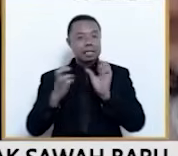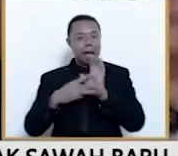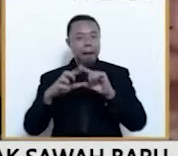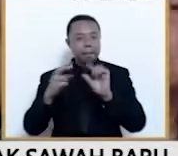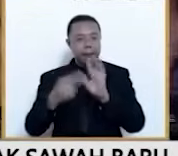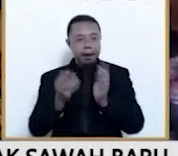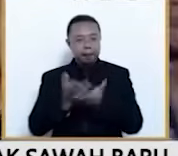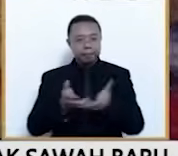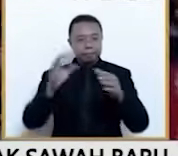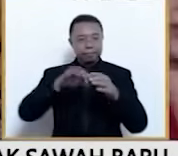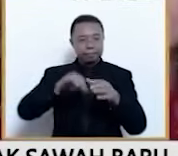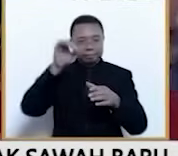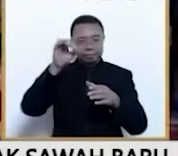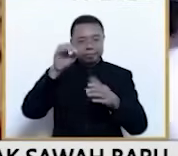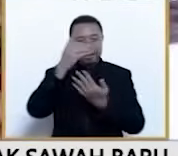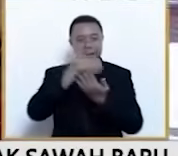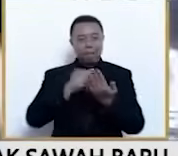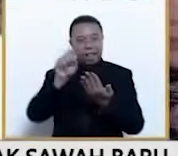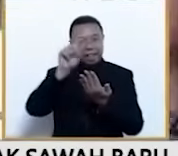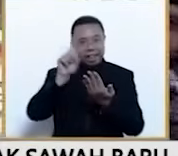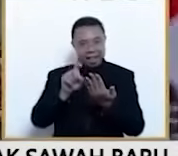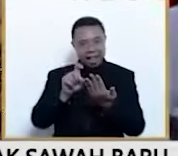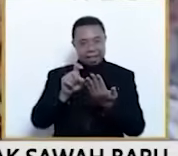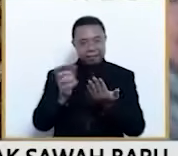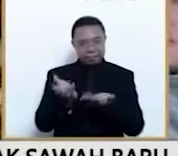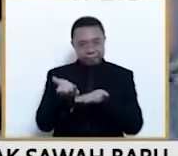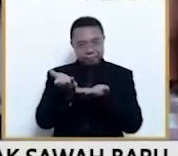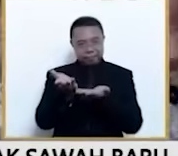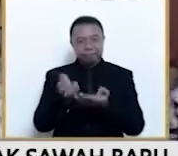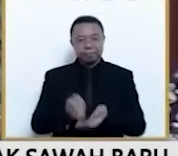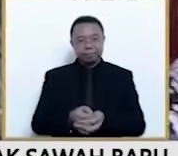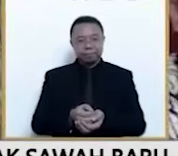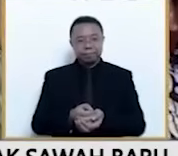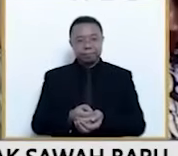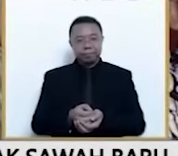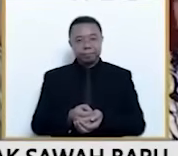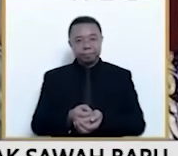mengambil undian daftar pertanyaan di Fishbowl. Silakan Bapak.